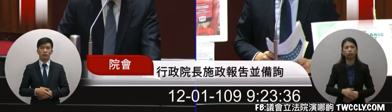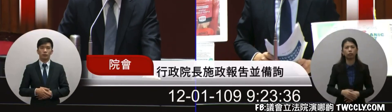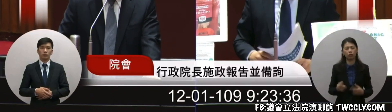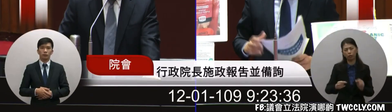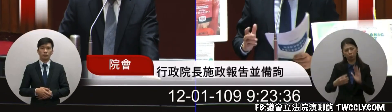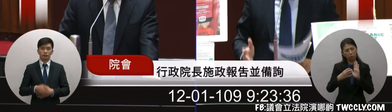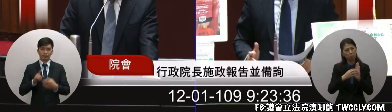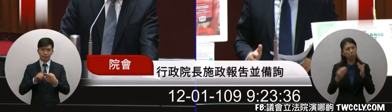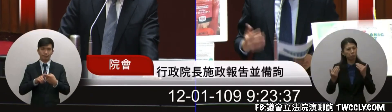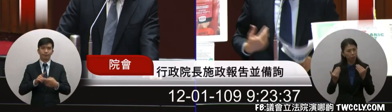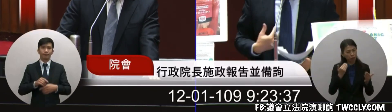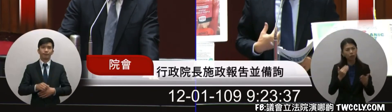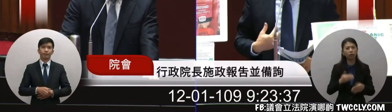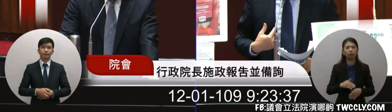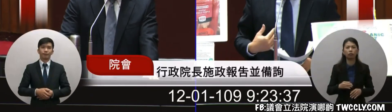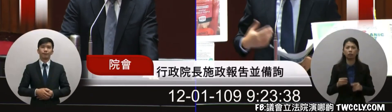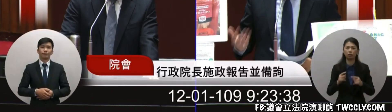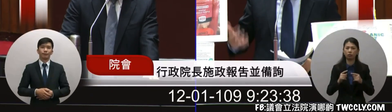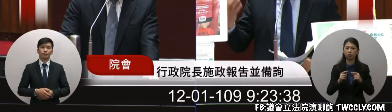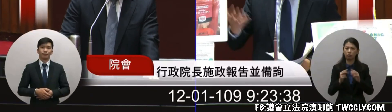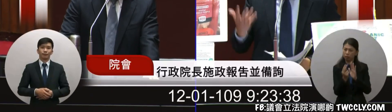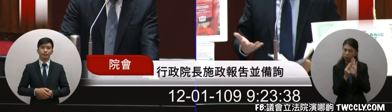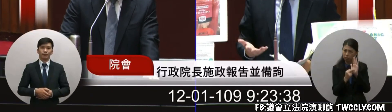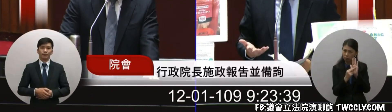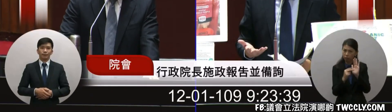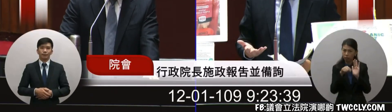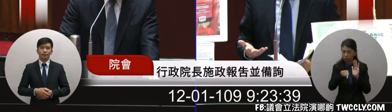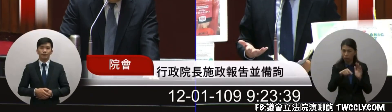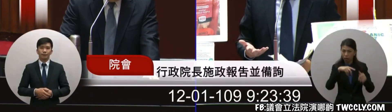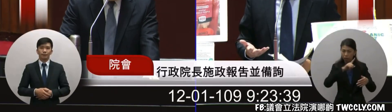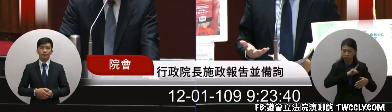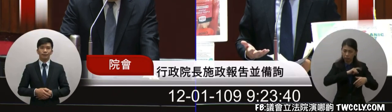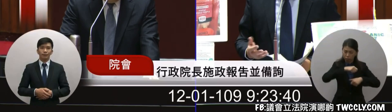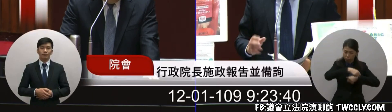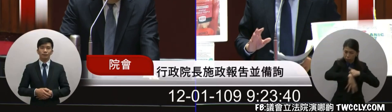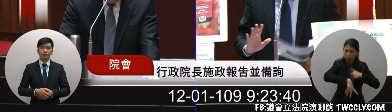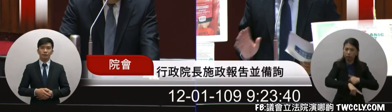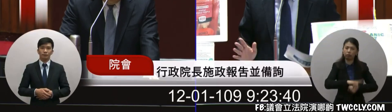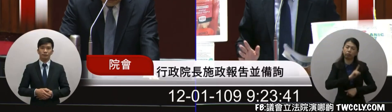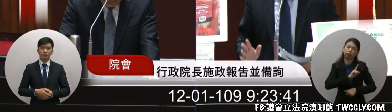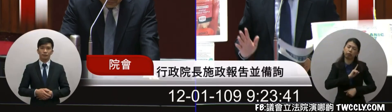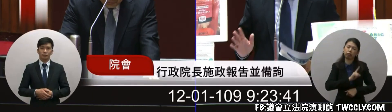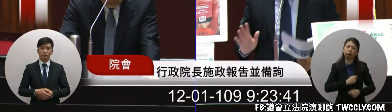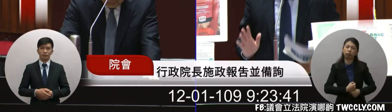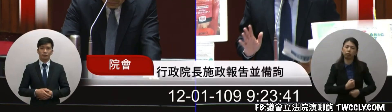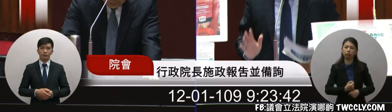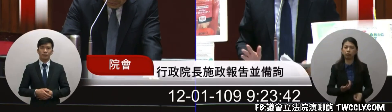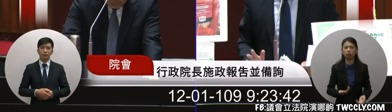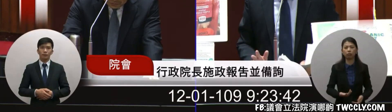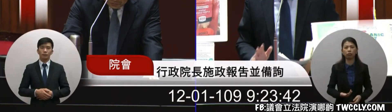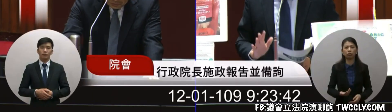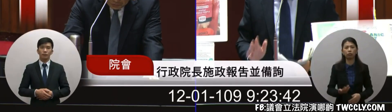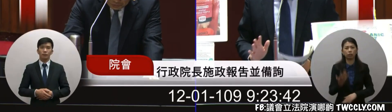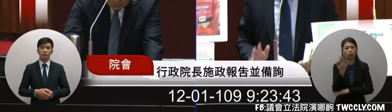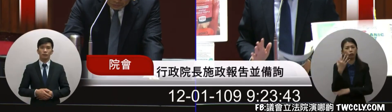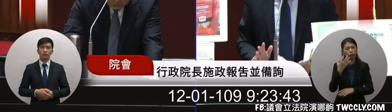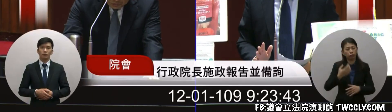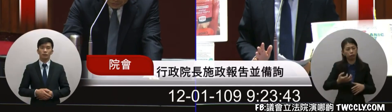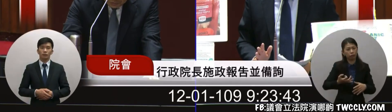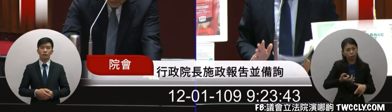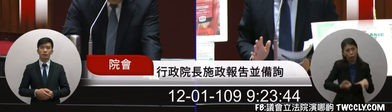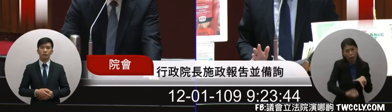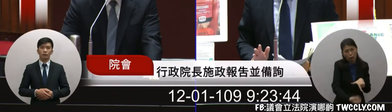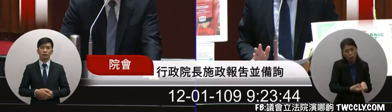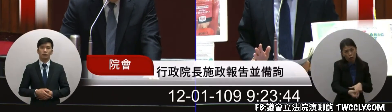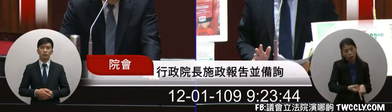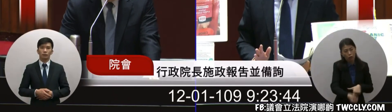就是说你要很明白的告诉我们这是出自你们内部的，哦，因为这个东西是花公帑所有纳税人的钱